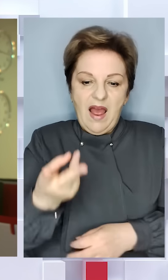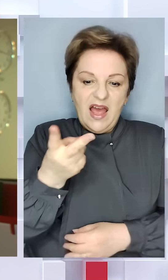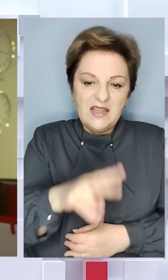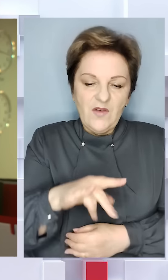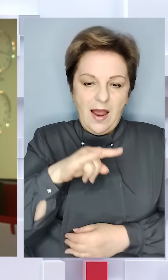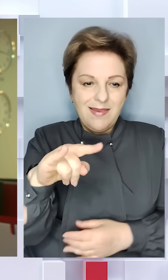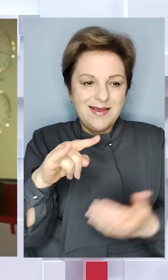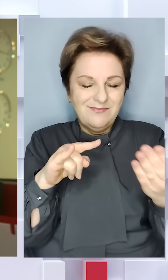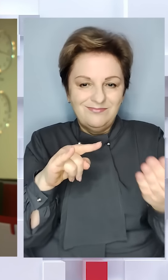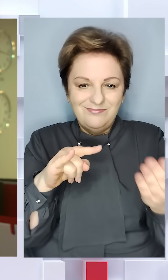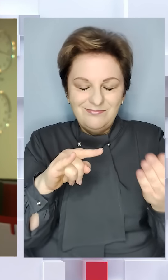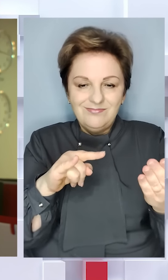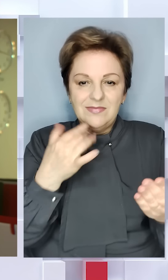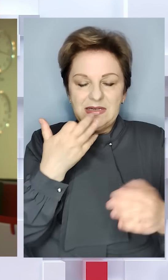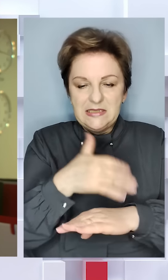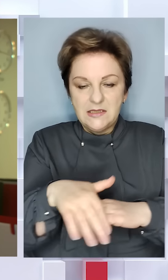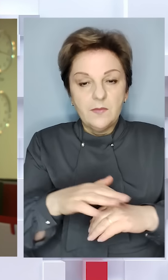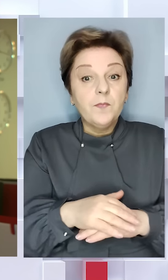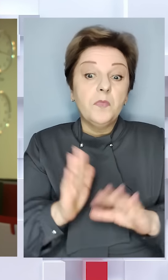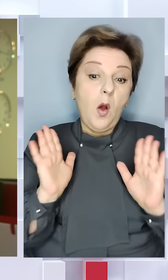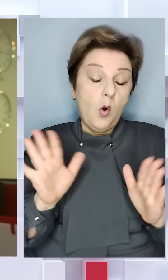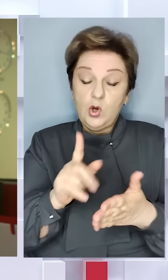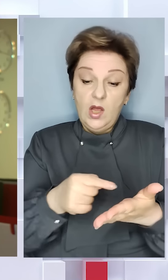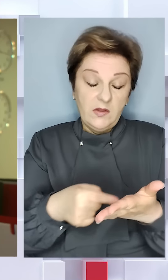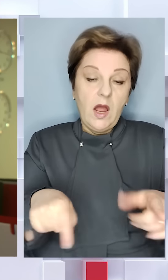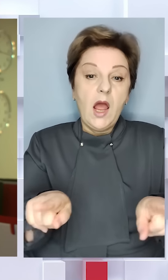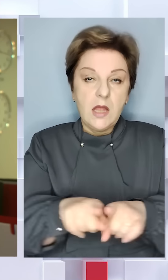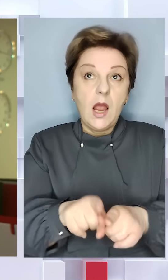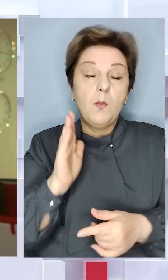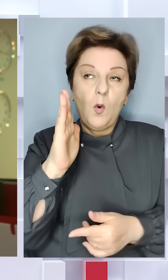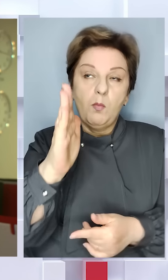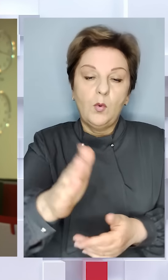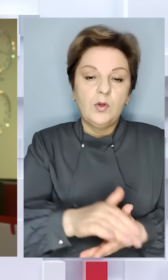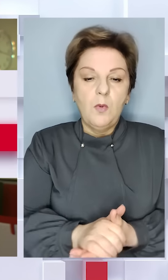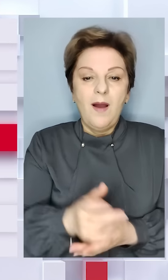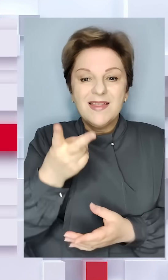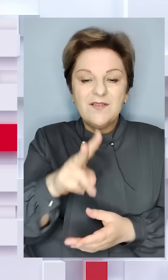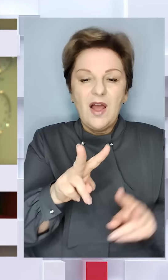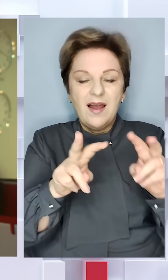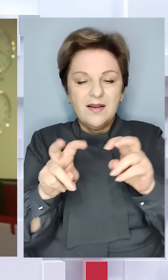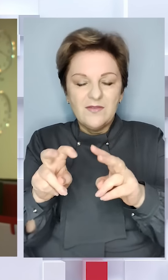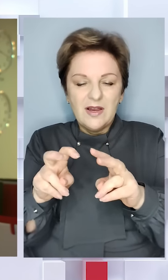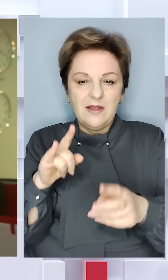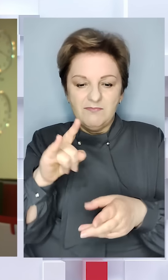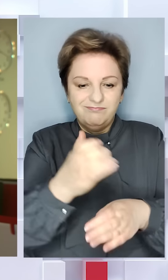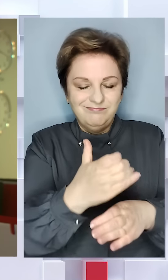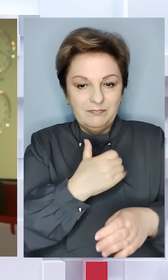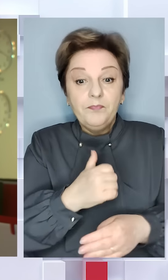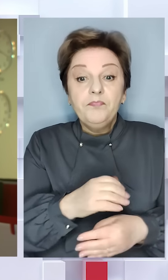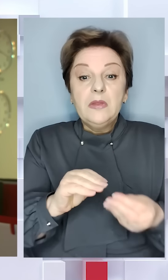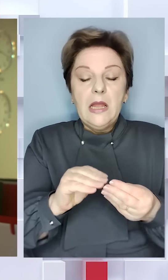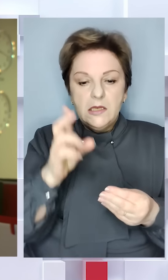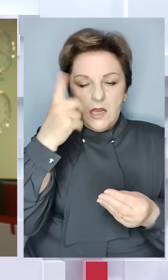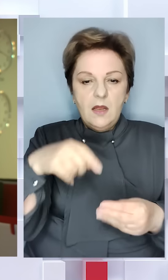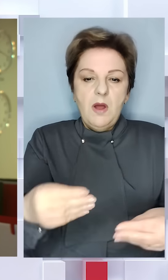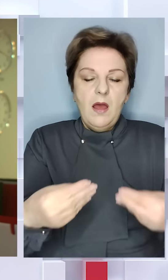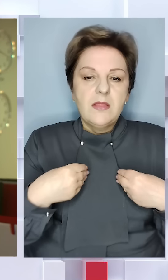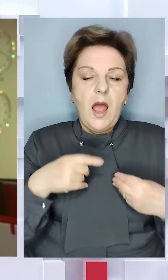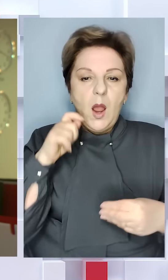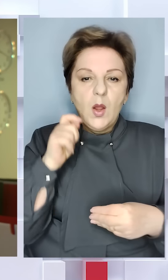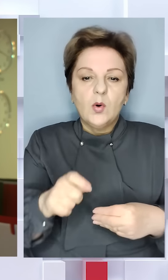літаки західного зразка. Хоча не виключають такого у майбутньому. Понад десяток країн дали